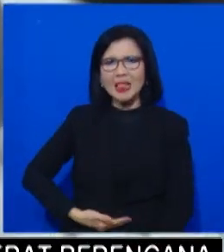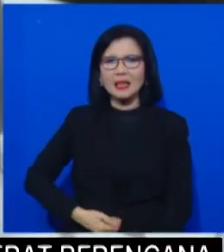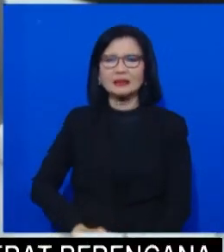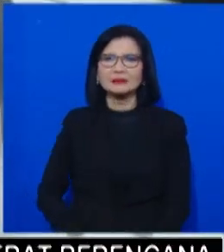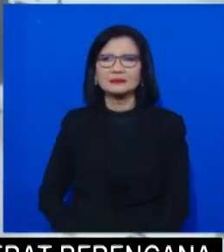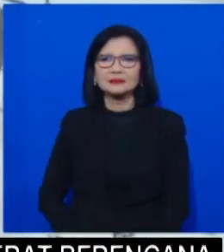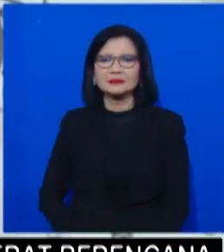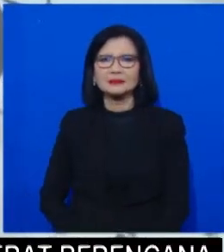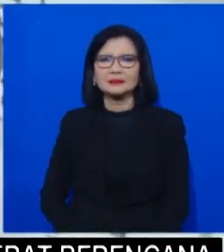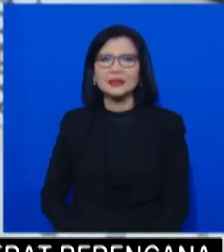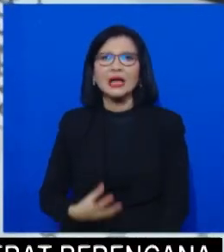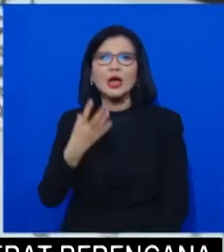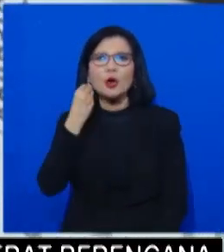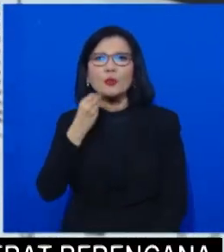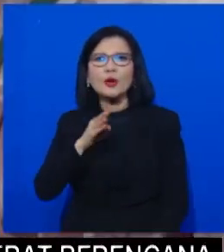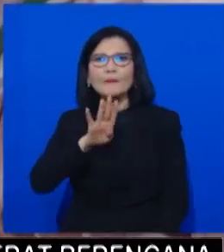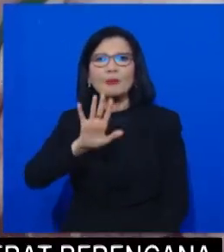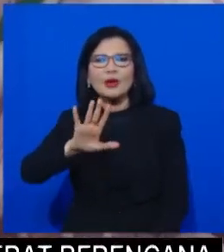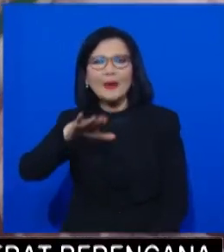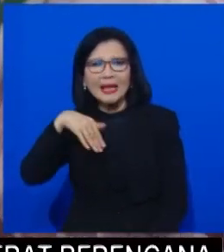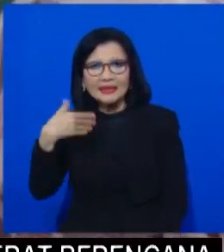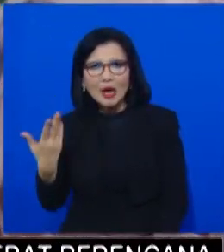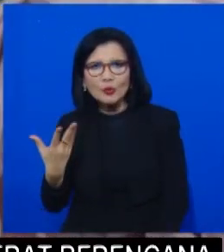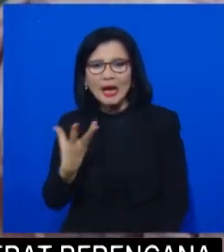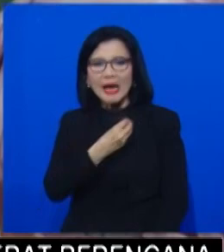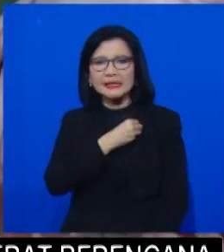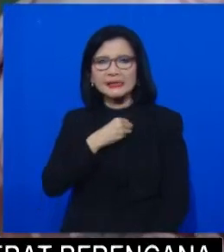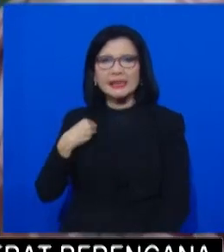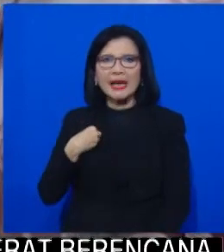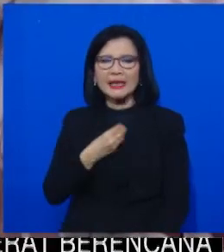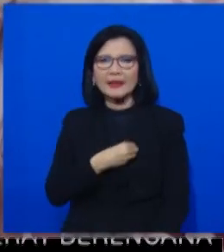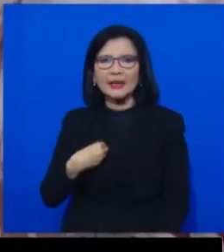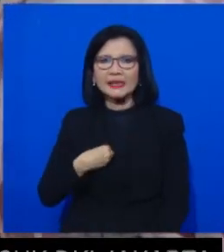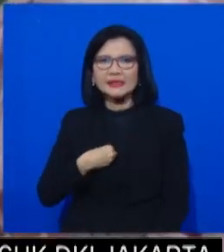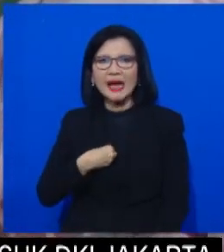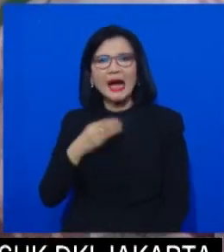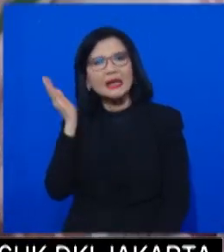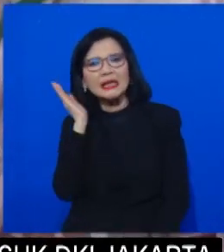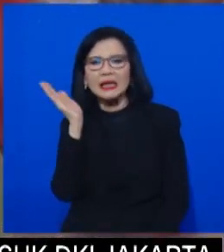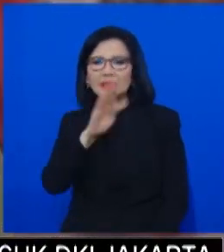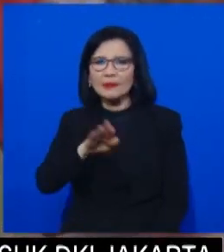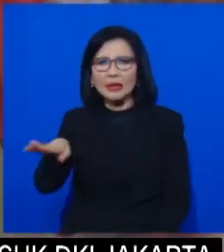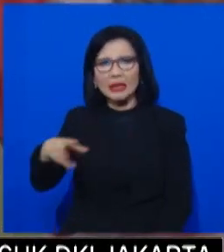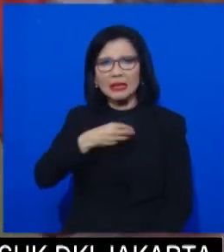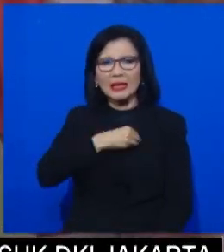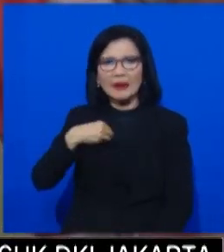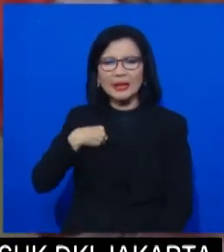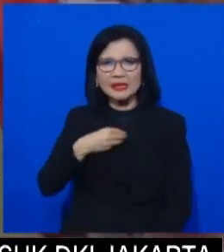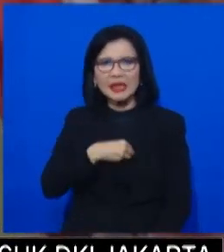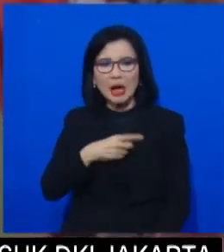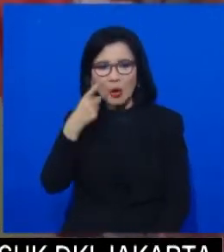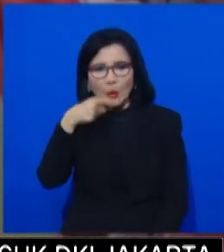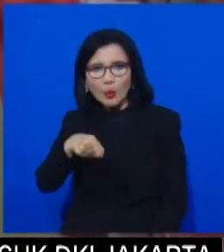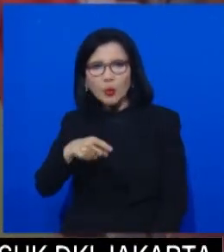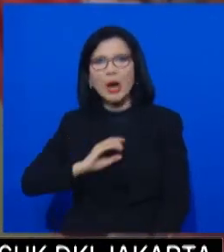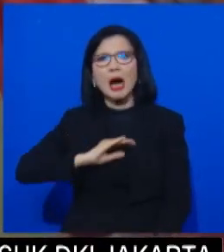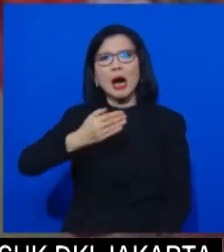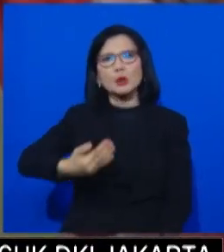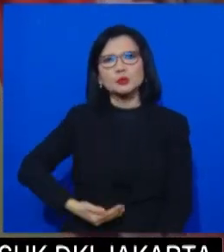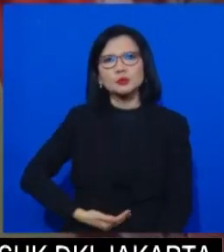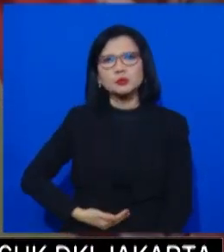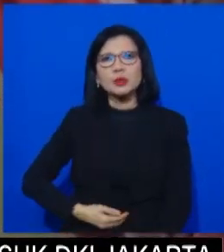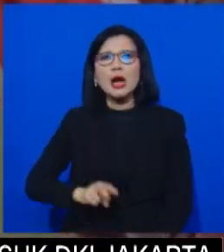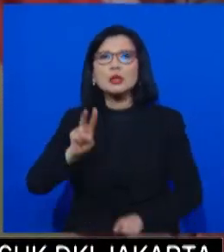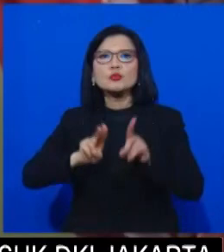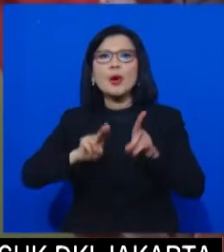wanita berusia 45 tahun ini diketahui setelah pemeriksaan di Asrama Haji Embarkasi, Surabaya. Diketahui usia kandungan ST sudah